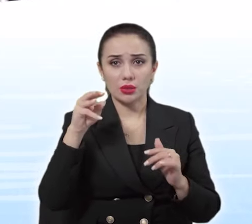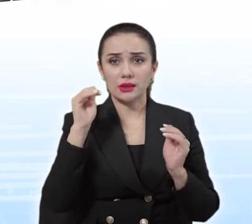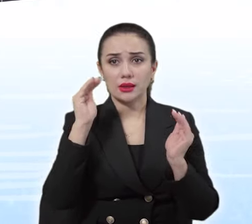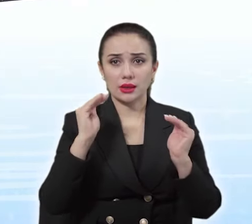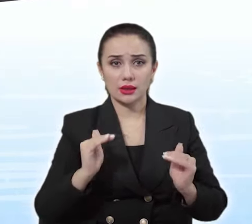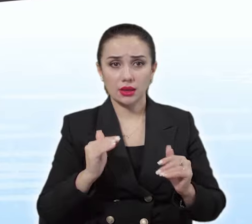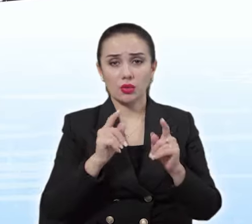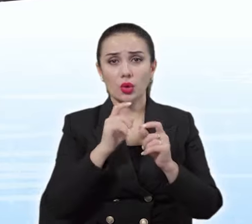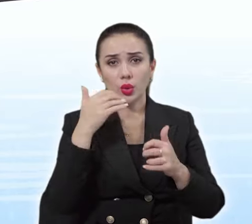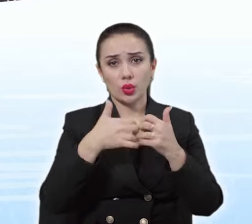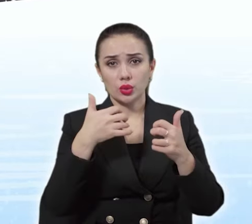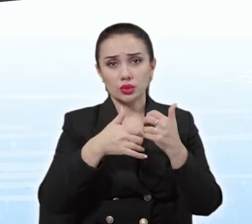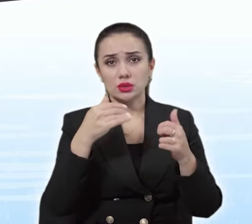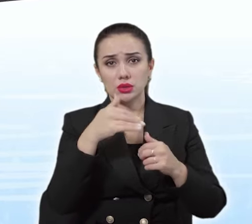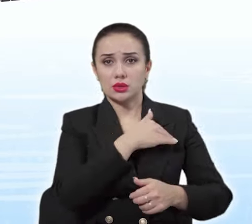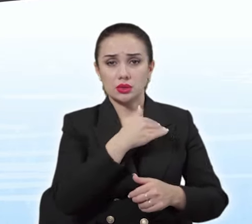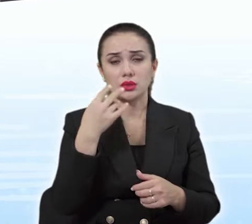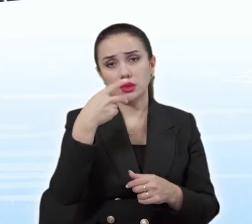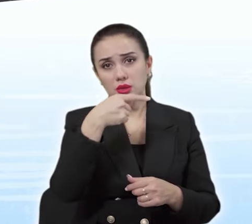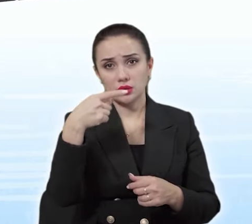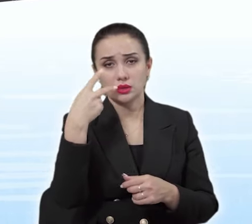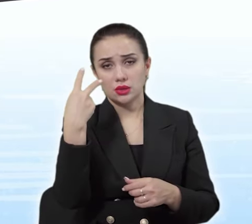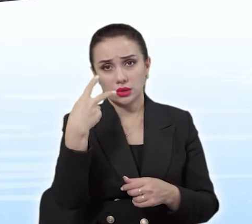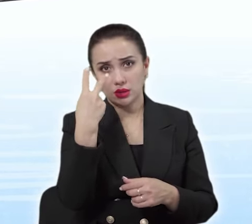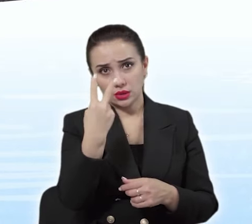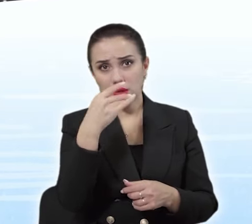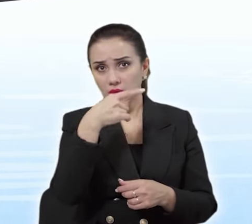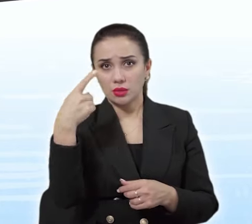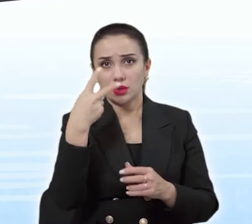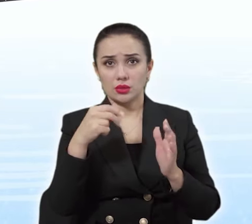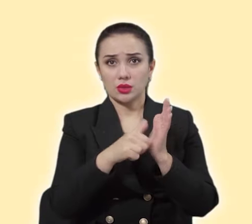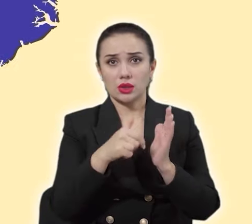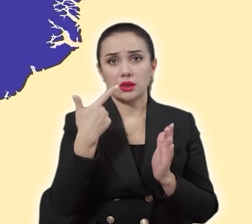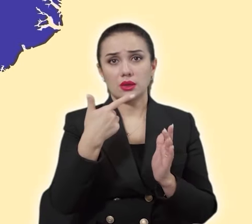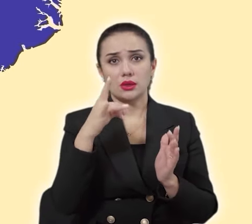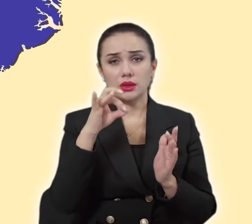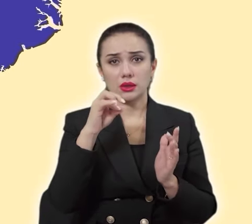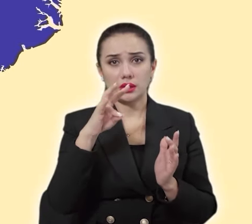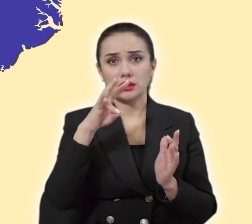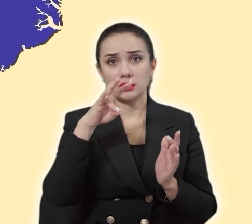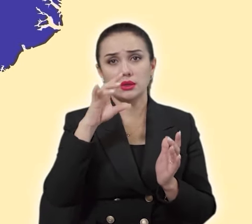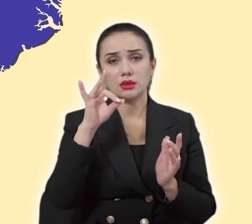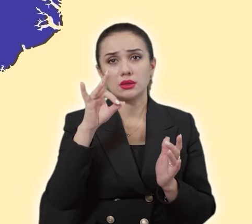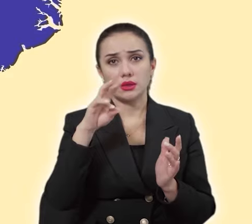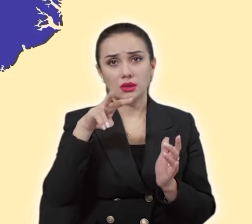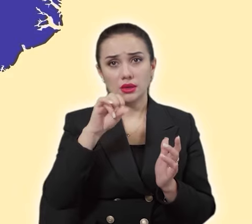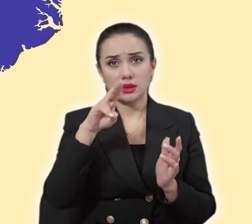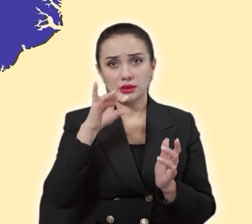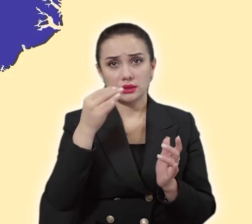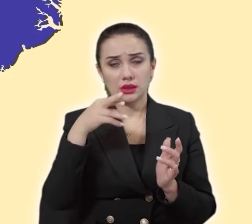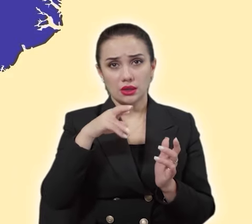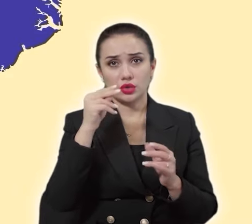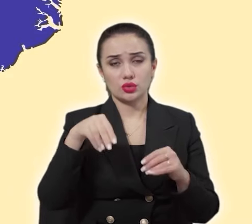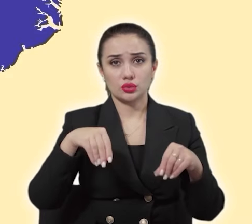mm'dan kam. O'rtacha harorat -2 darajadan -26 darajagacha bo'ladi. Masalan, Grenlandiya cho'llari va